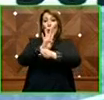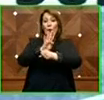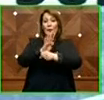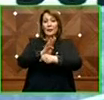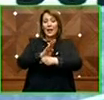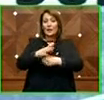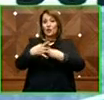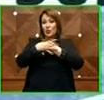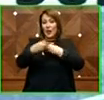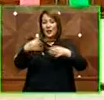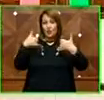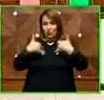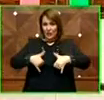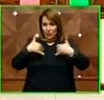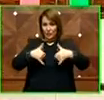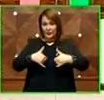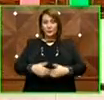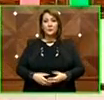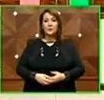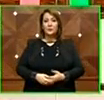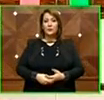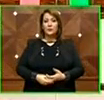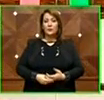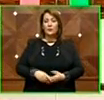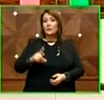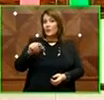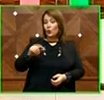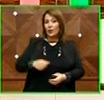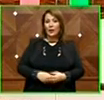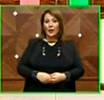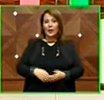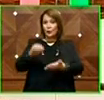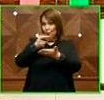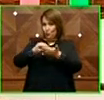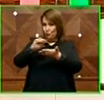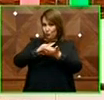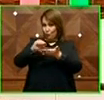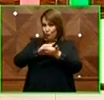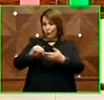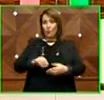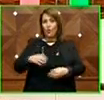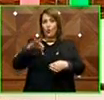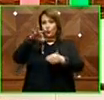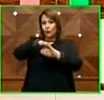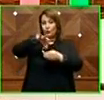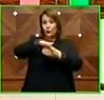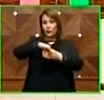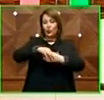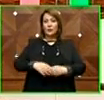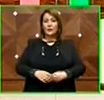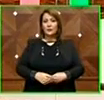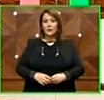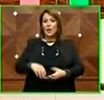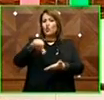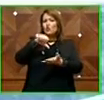خارج الوطن. وعدد مكاتب هذو المراكز التصويت، وداخل كل مركز تصويت كاين